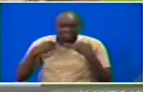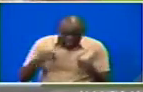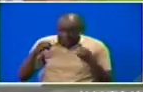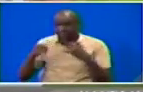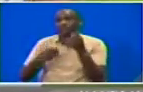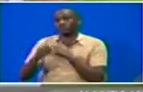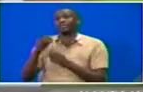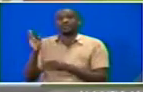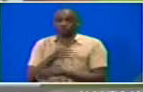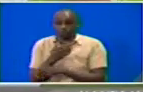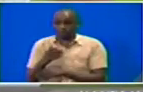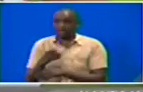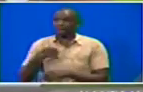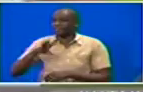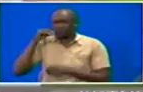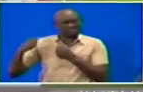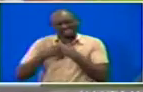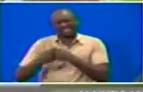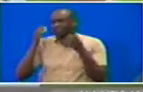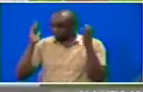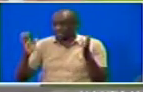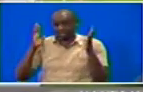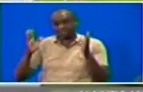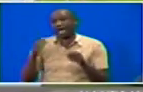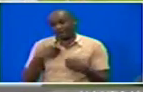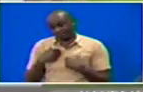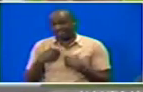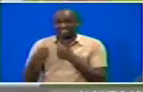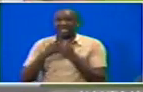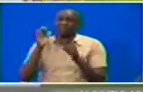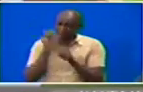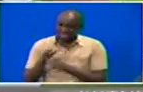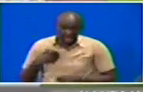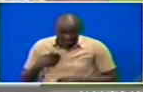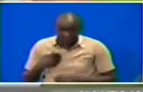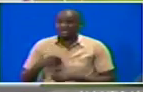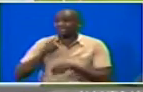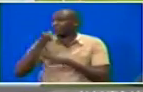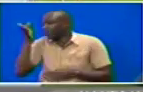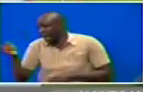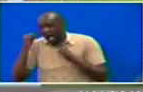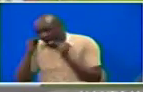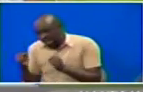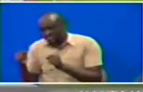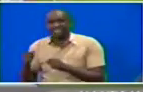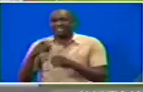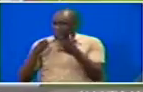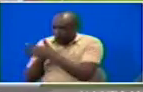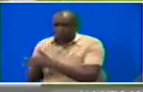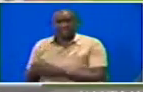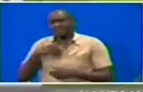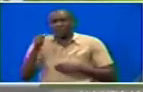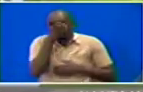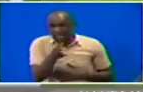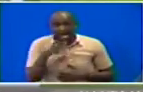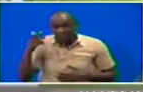watu, nikapata kuna vikwazo sana, Kienda huku hakuna kupenya. Kienda huku kidogo kuna